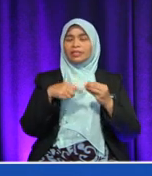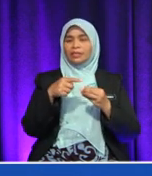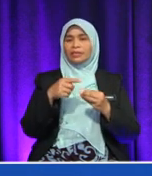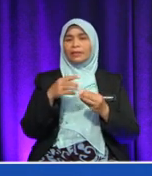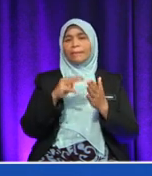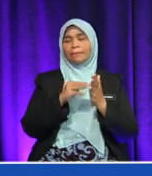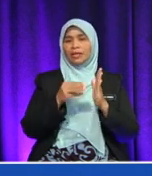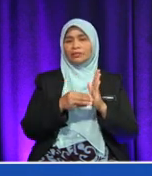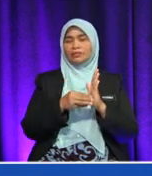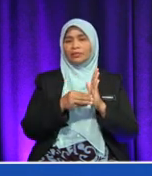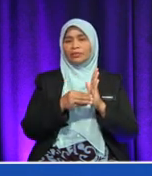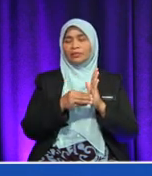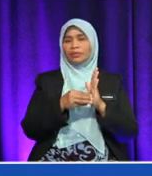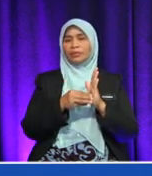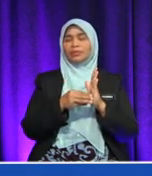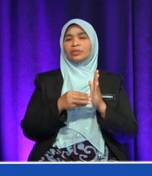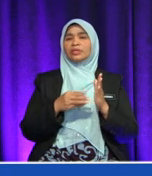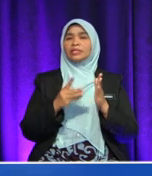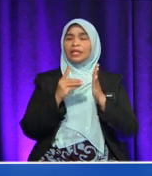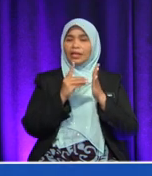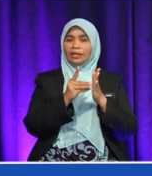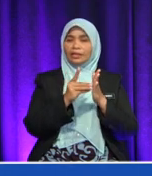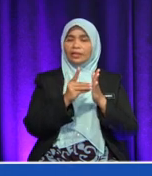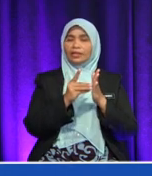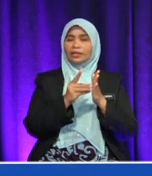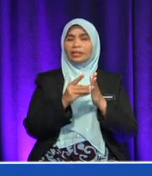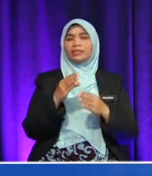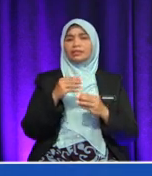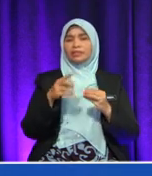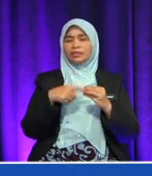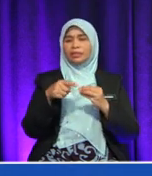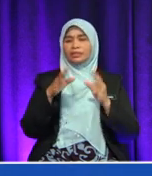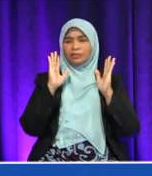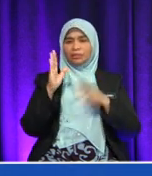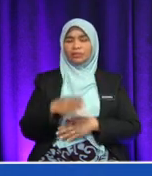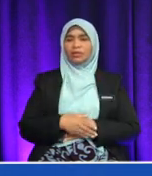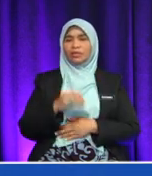maksud yang berkaitan dengan